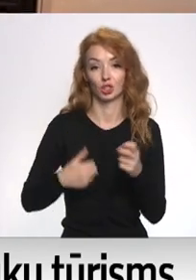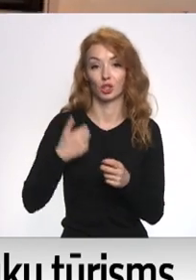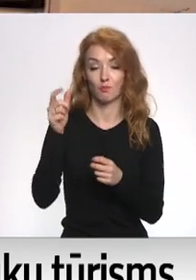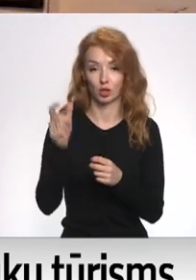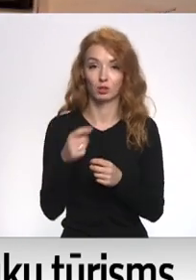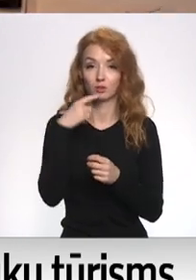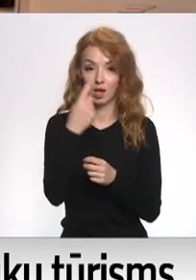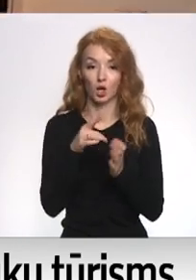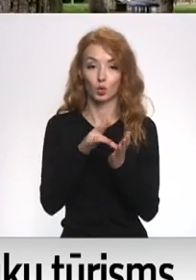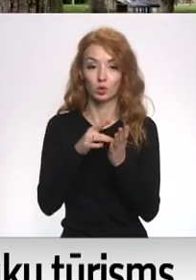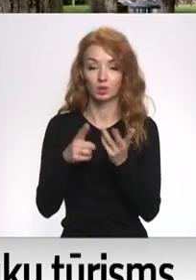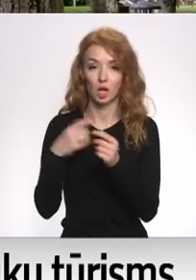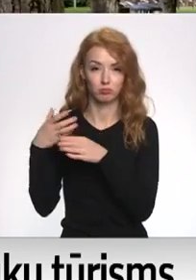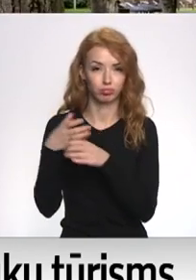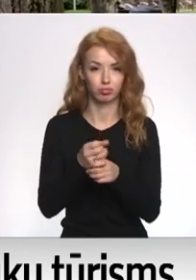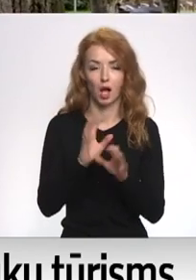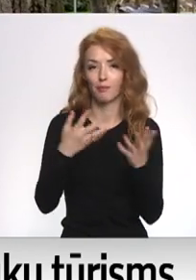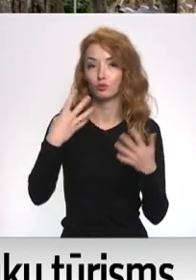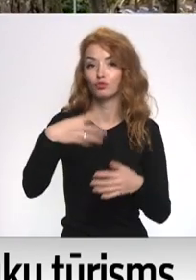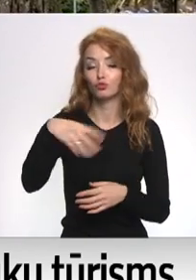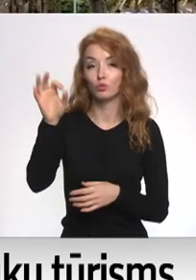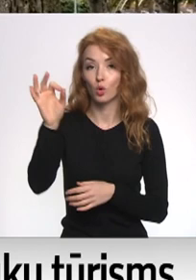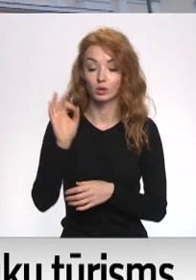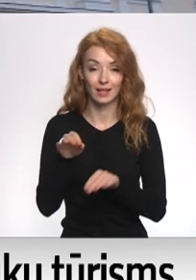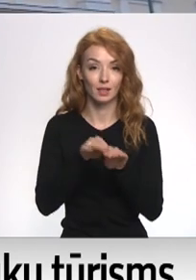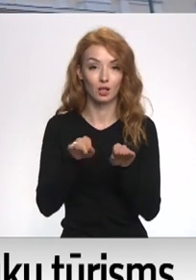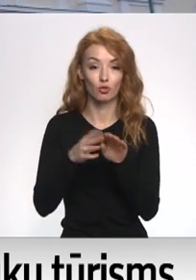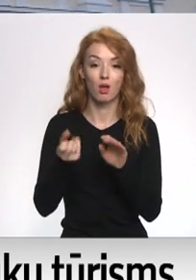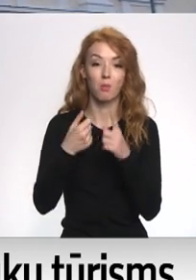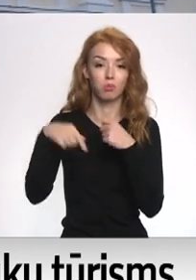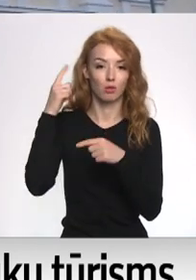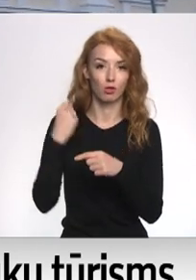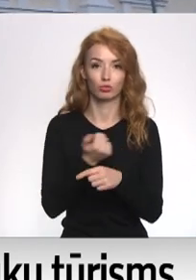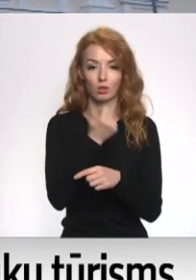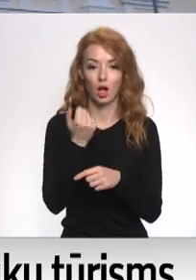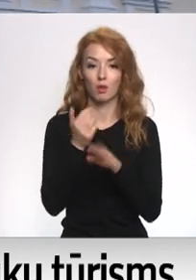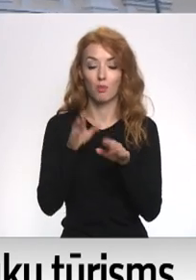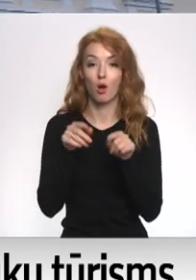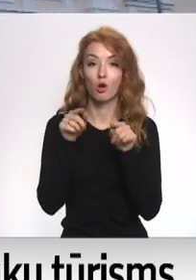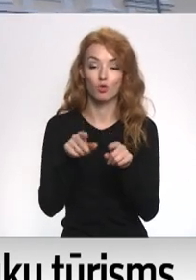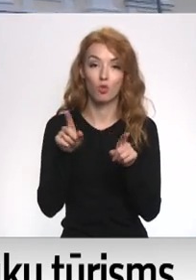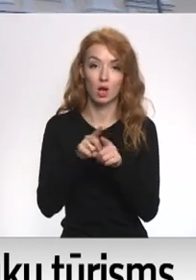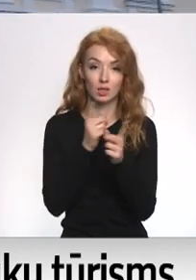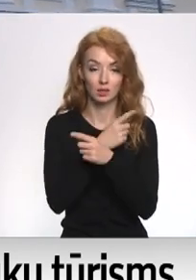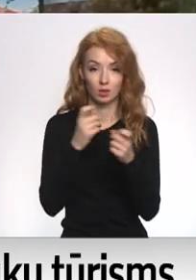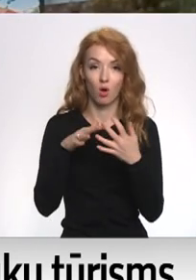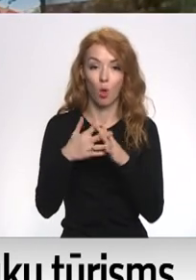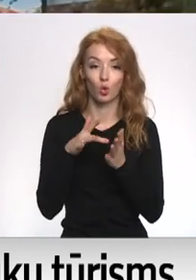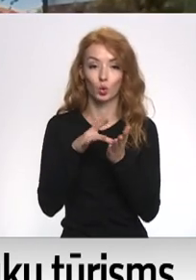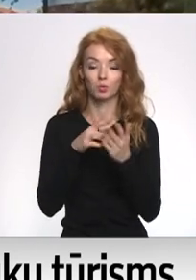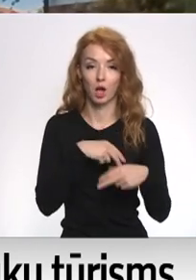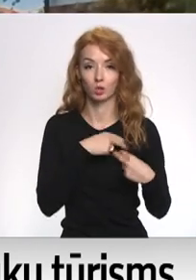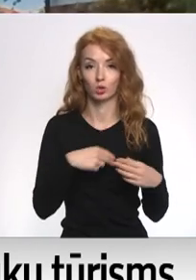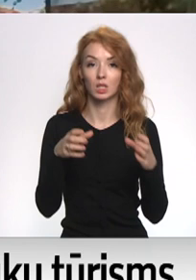turistu skaita samazinājumu vismaz par 40% salīdzinājumā ar pagājušo gadu. Par to liecina Lauku turisma asociācijas šī gada